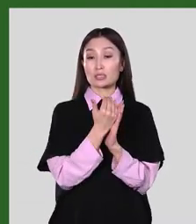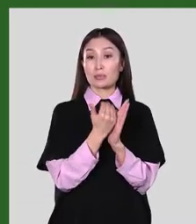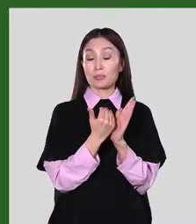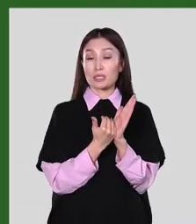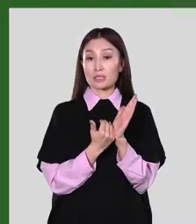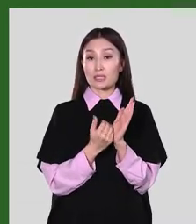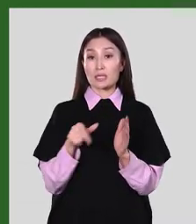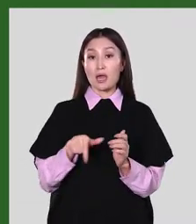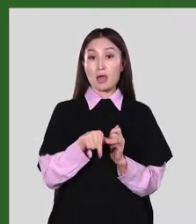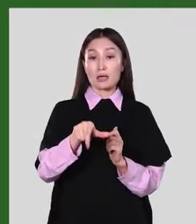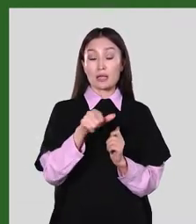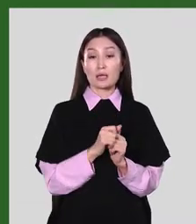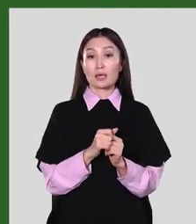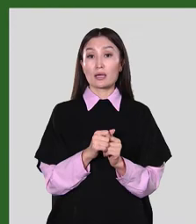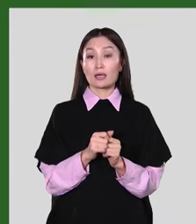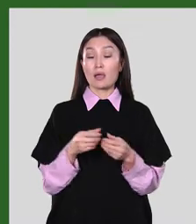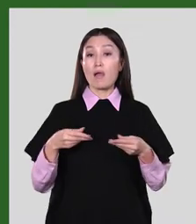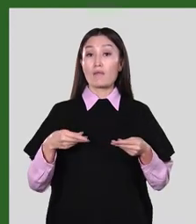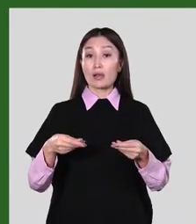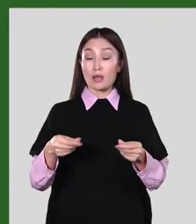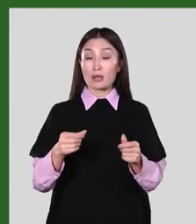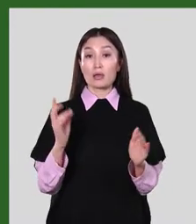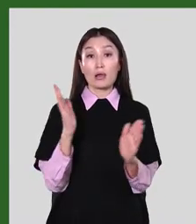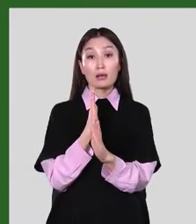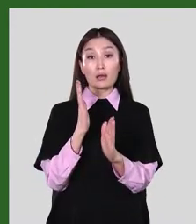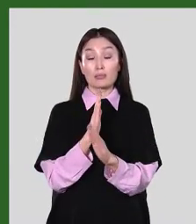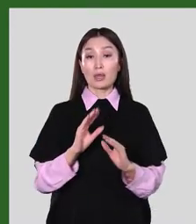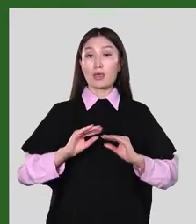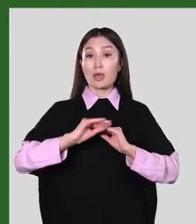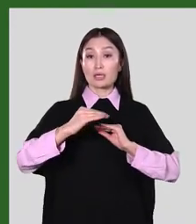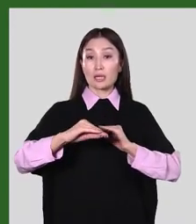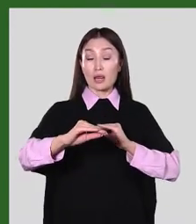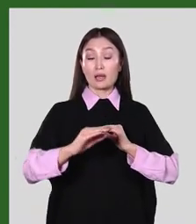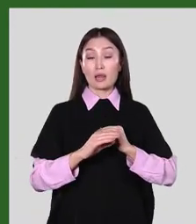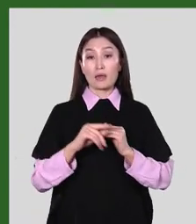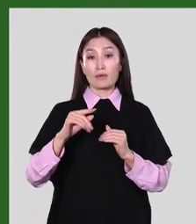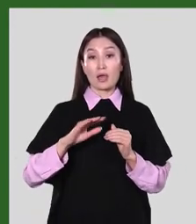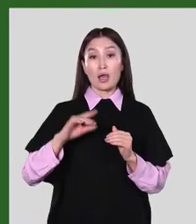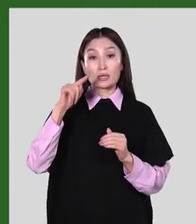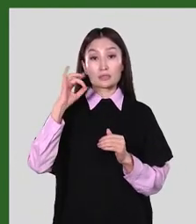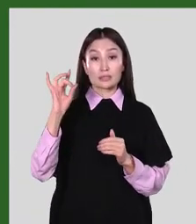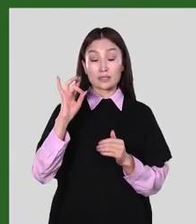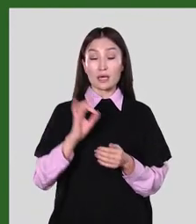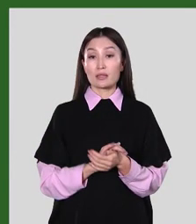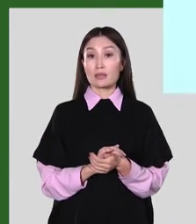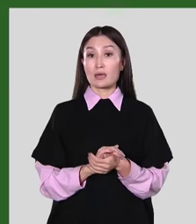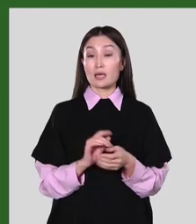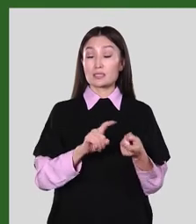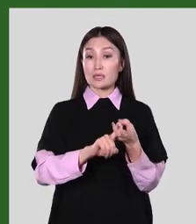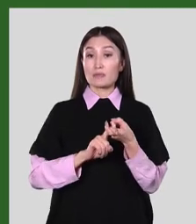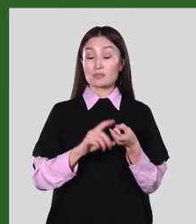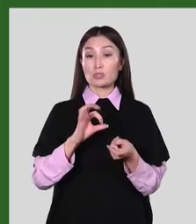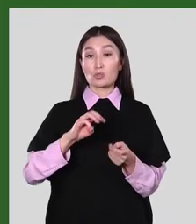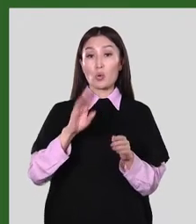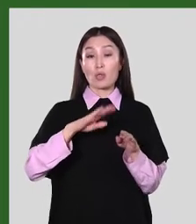рек оказывают влияние климат и рельеф поверхности кыргызстана в зависимости